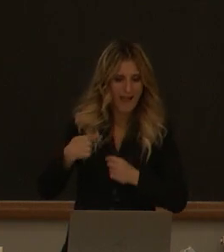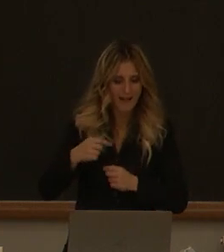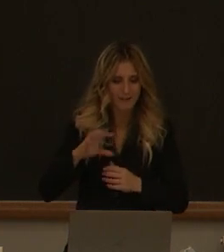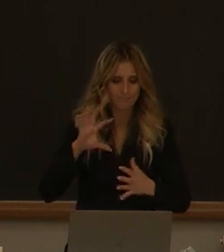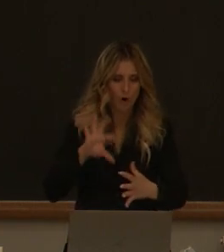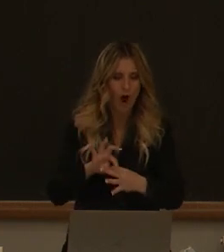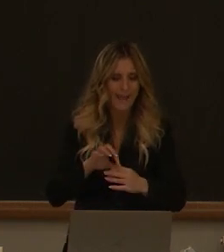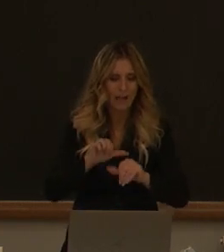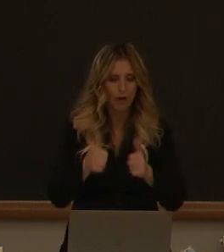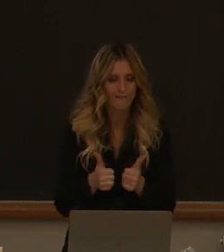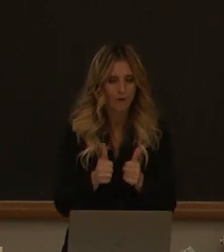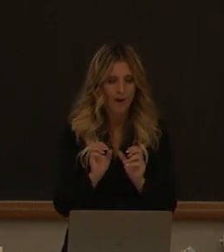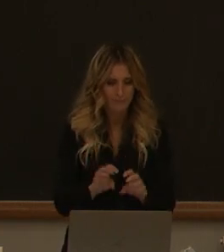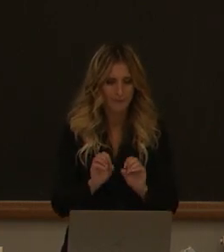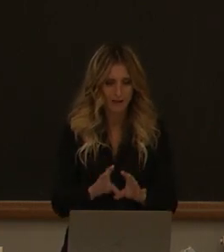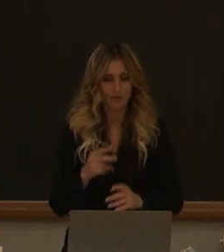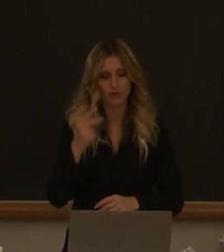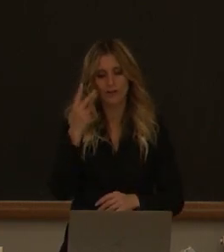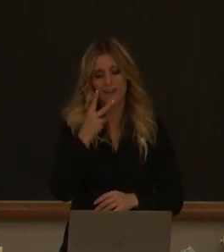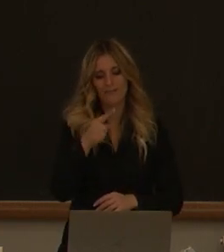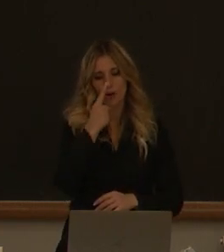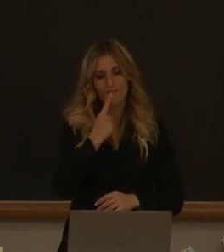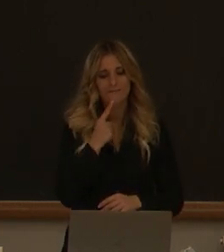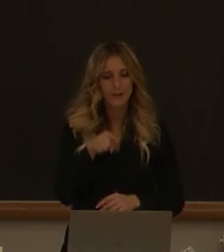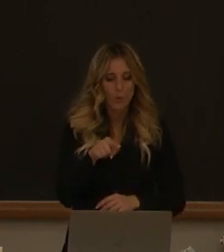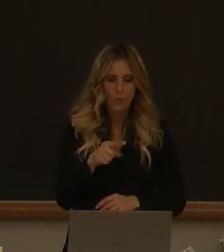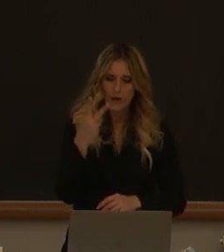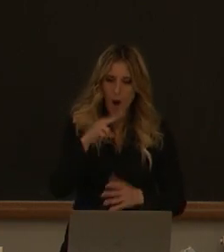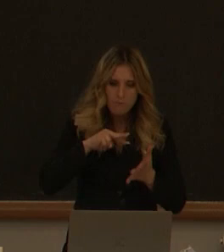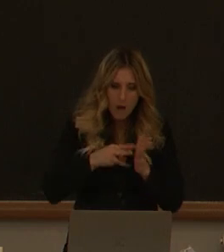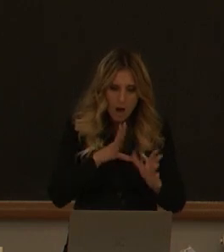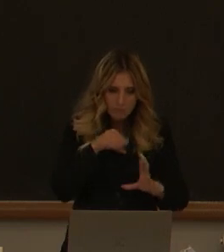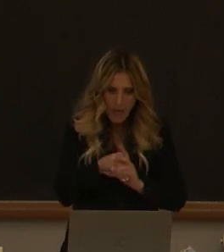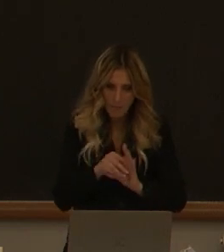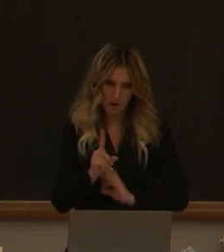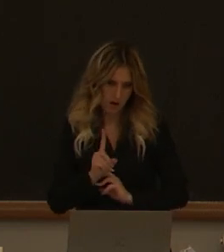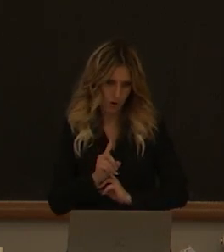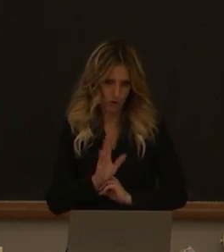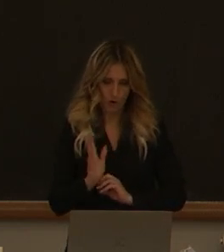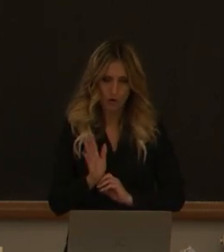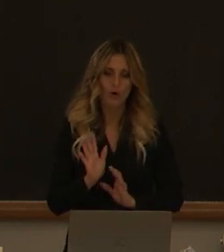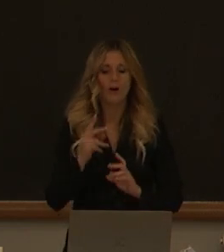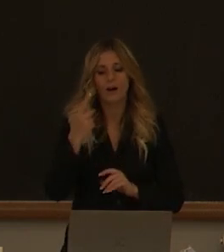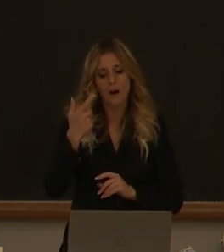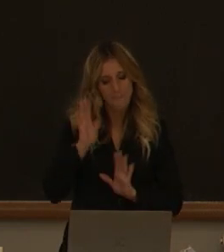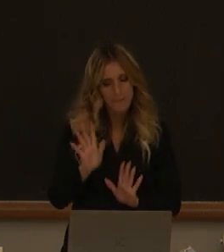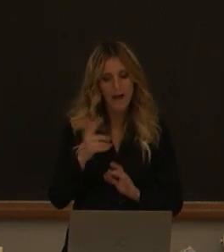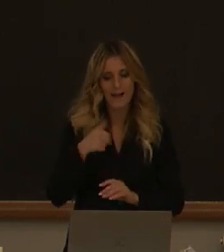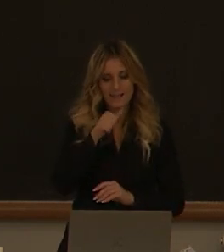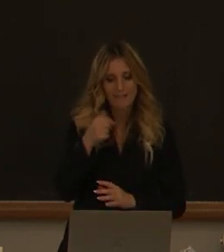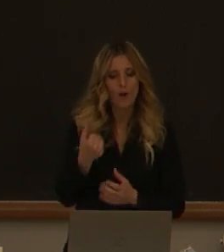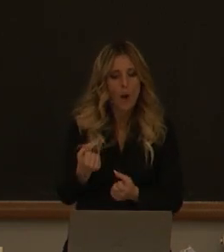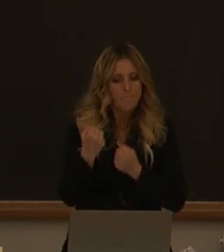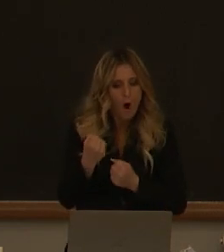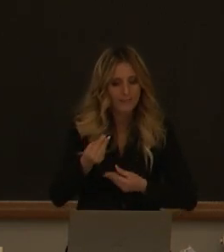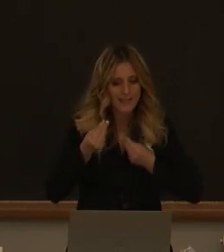Il problema di queste figure professionali in realtà non rientra in questa problematica, anche se ovviamente il fatto di potenziare la